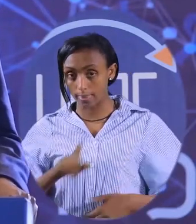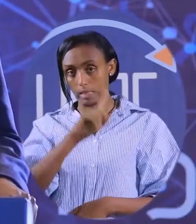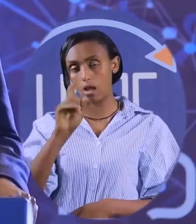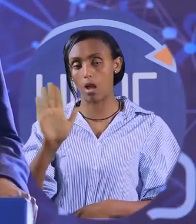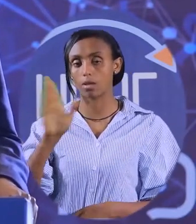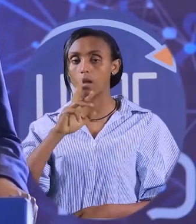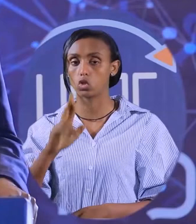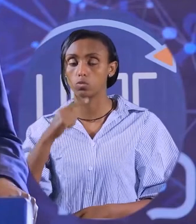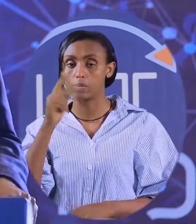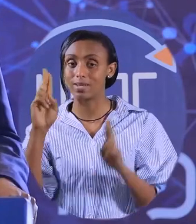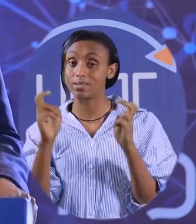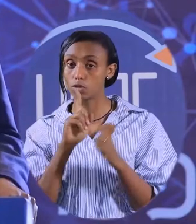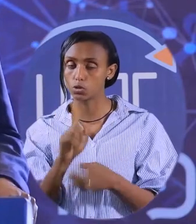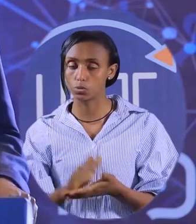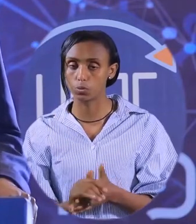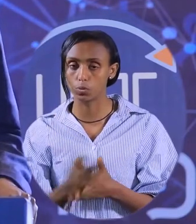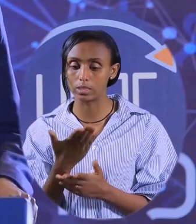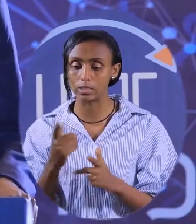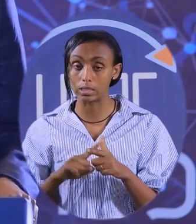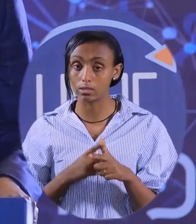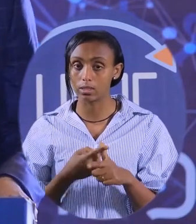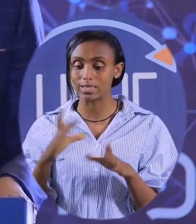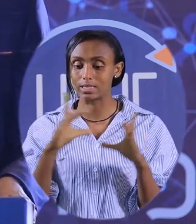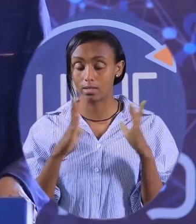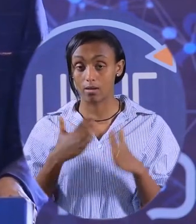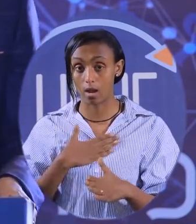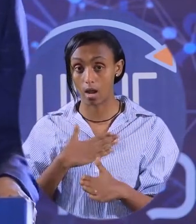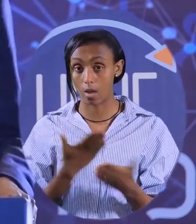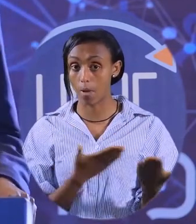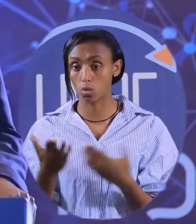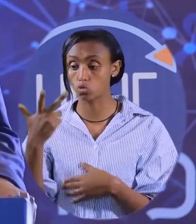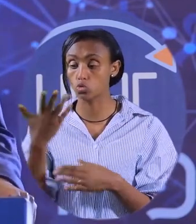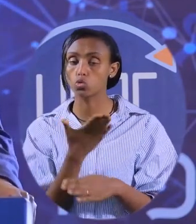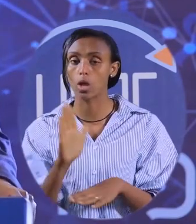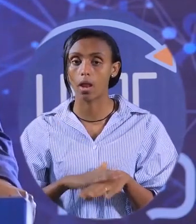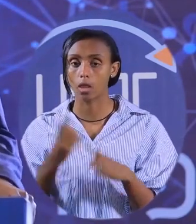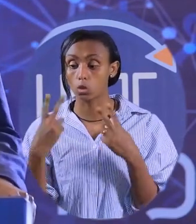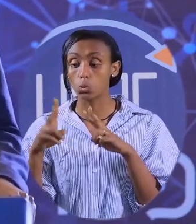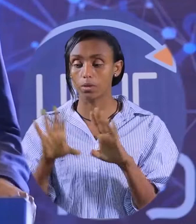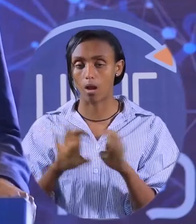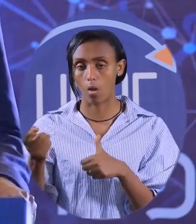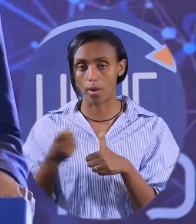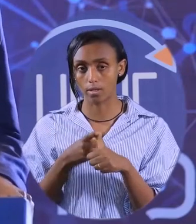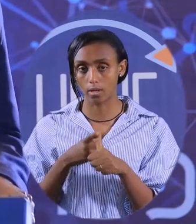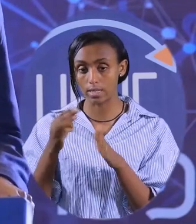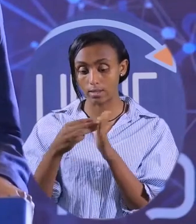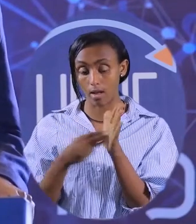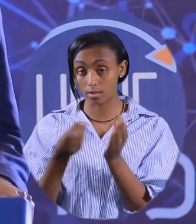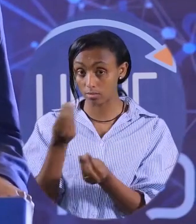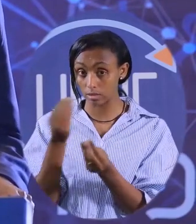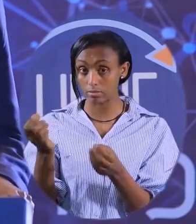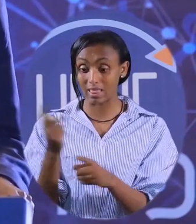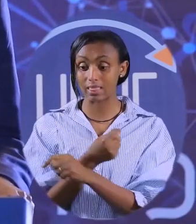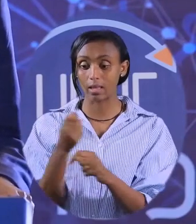ተጠያቂዎች ናቸው በሚል ርዕስ ነው። እንግዲህ ክርክሬን ለማቅረብ በሶስት ጉዳዮች ላይ ትኩረት አድርጋለሁ። አንደኛ የሥርዓተ ምግብ